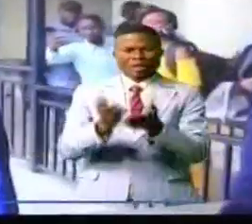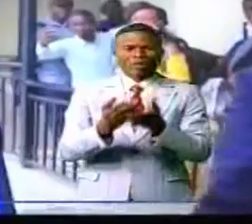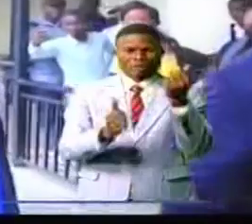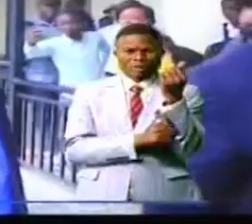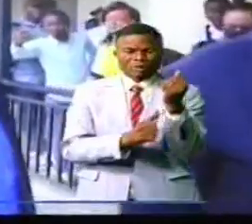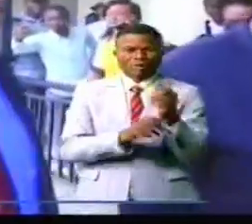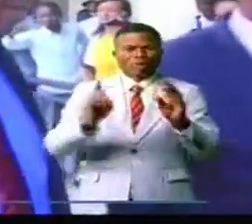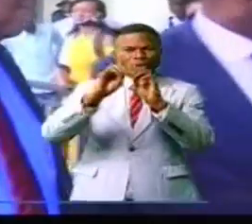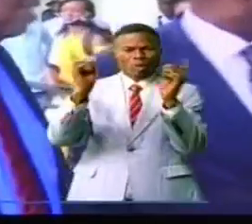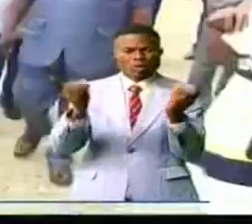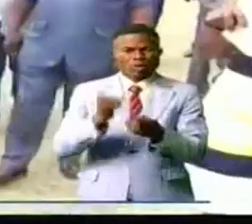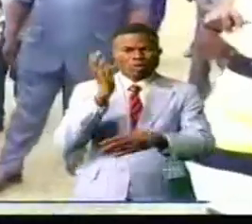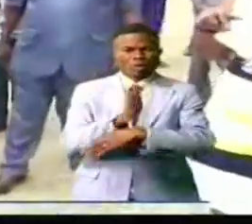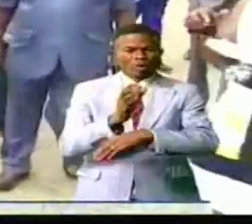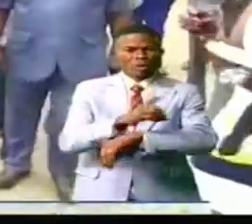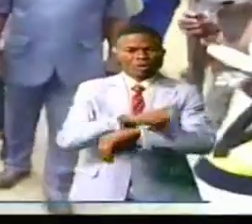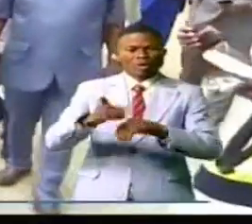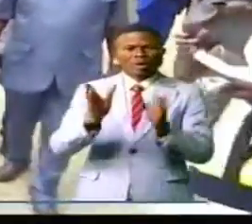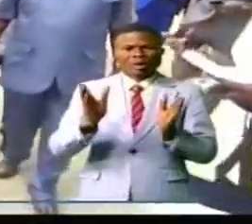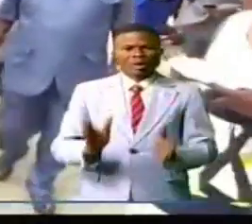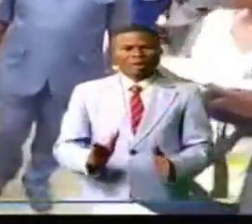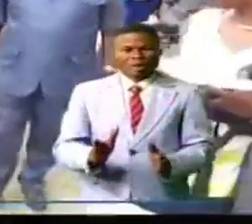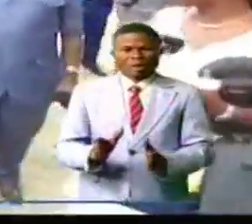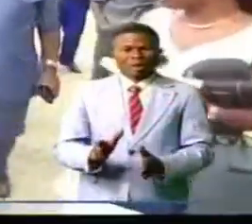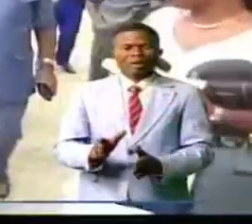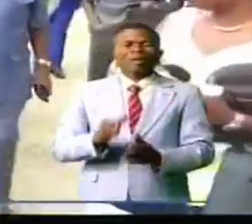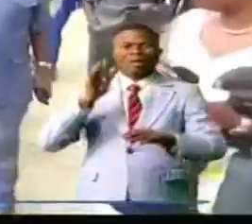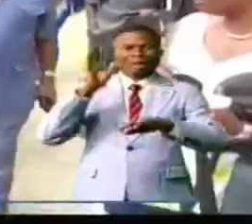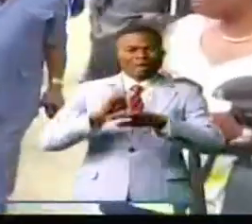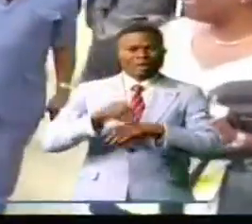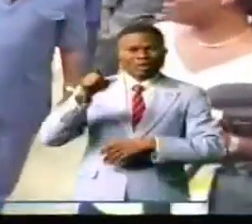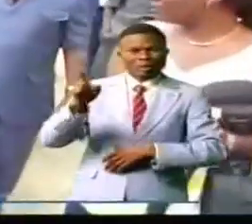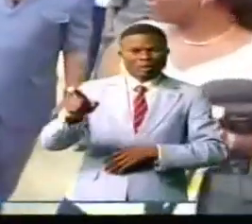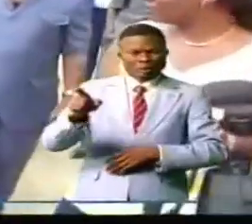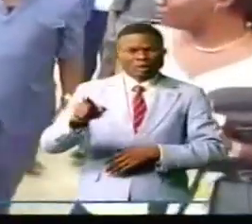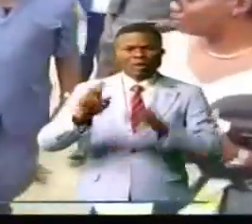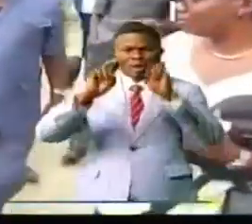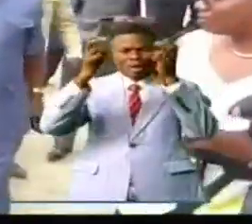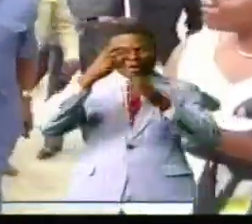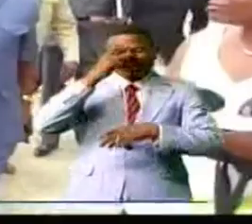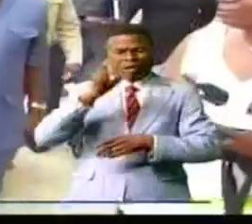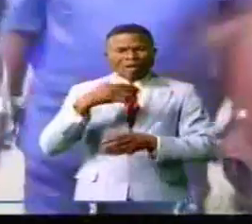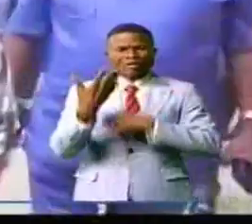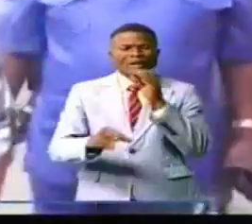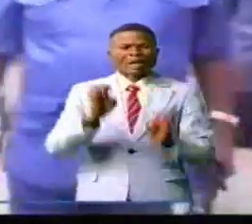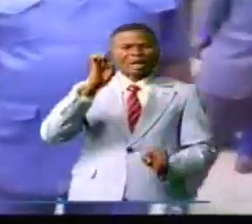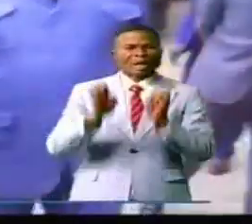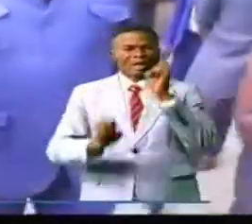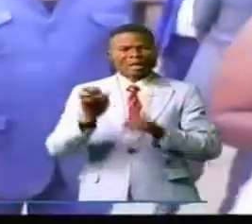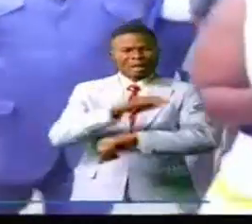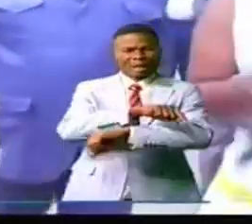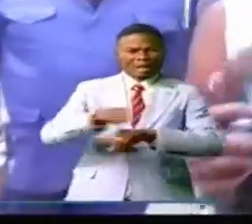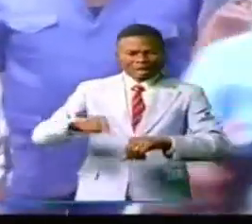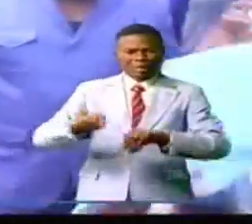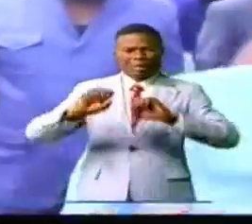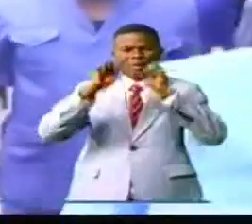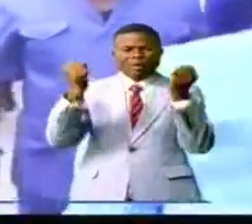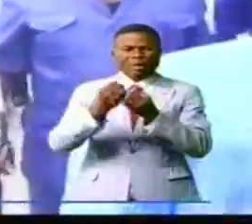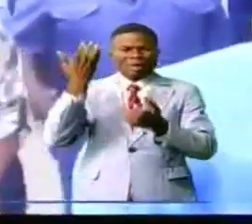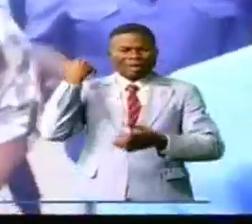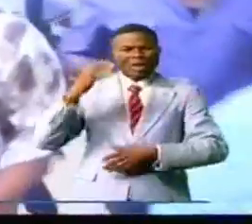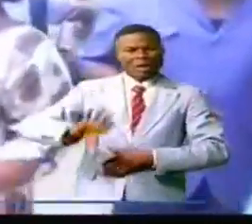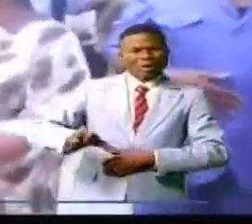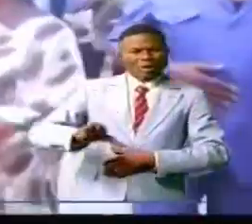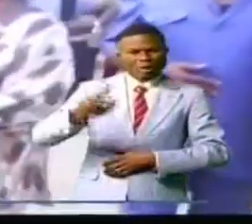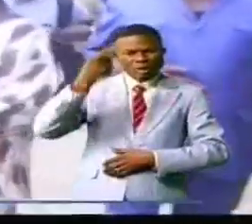La délégation du conseil d'administration dit venir à Bukavu afin d'évaluer les installations de la régie des eaux